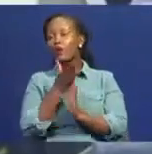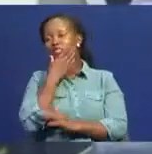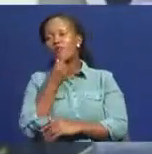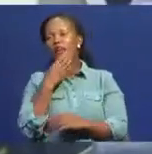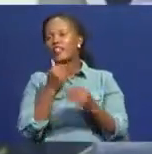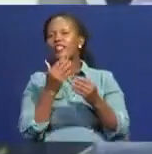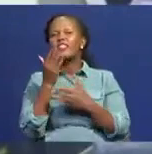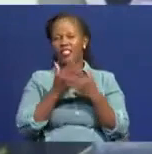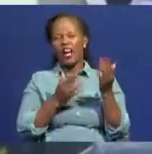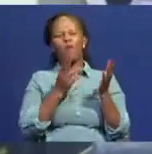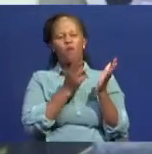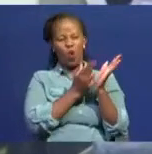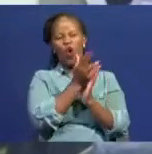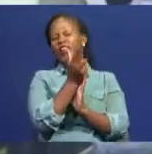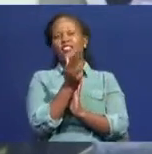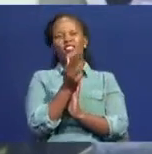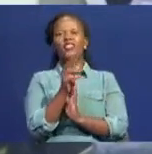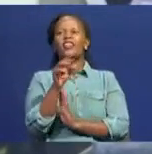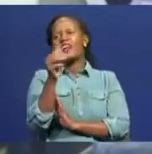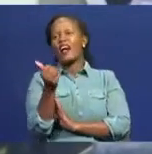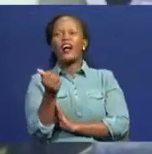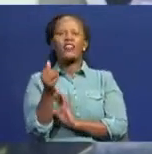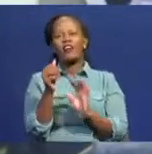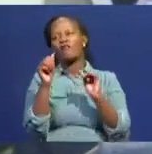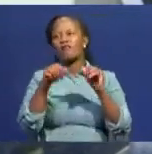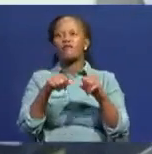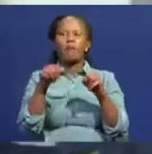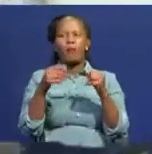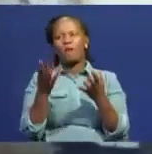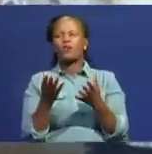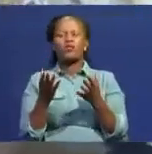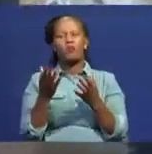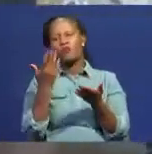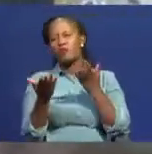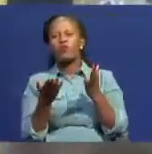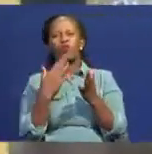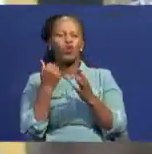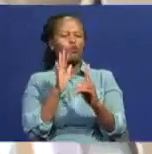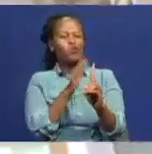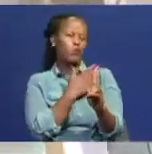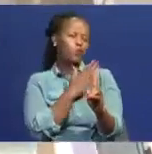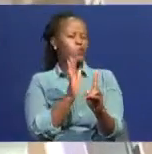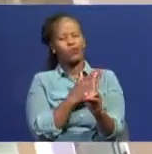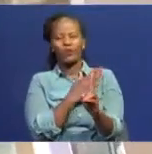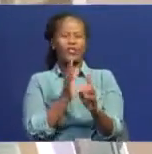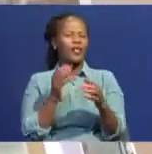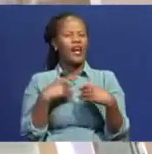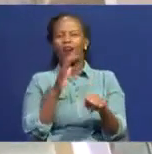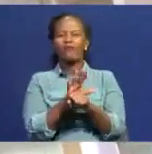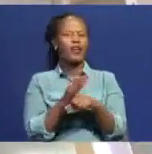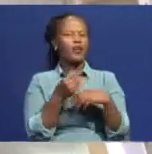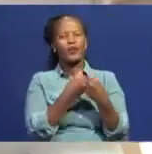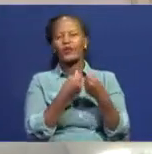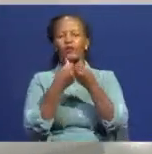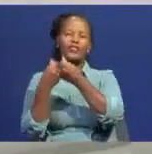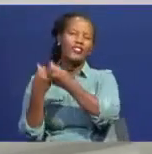wale genuine na kuna wale wenye wanaweza taka kutumia. So there's a lot of challenges here. Suluhu